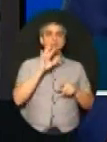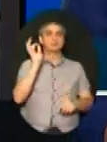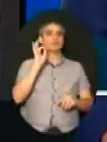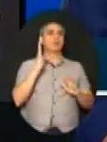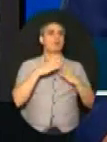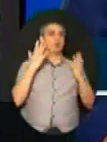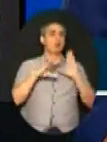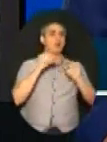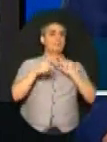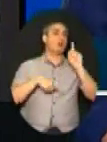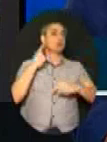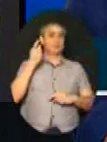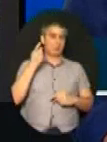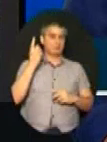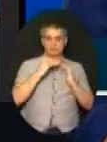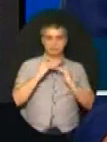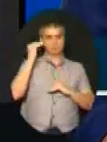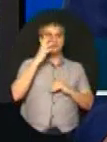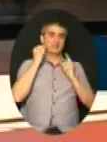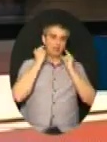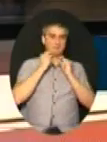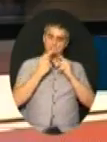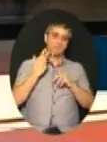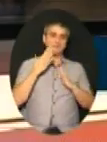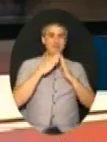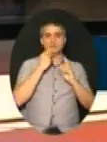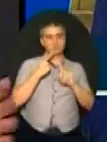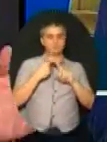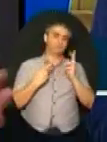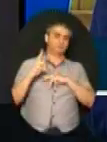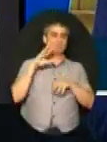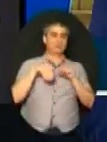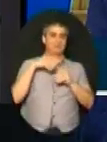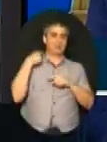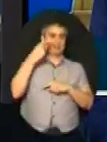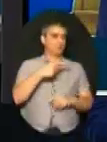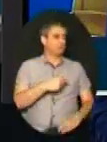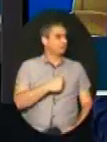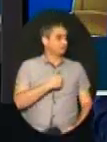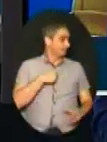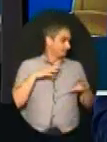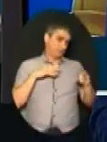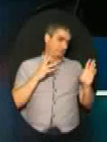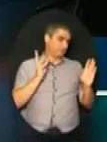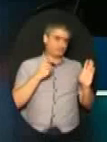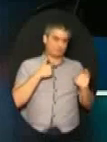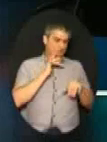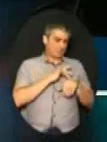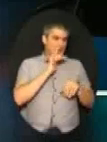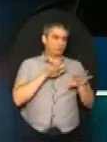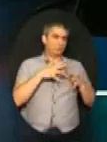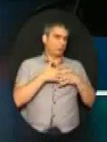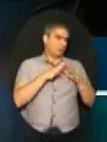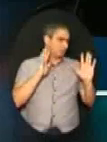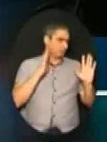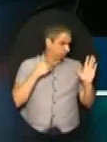רב מאוד שבבחירות הבאות... המנדטים יעלו כי הם יהיו עם ליברמן... הוא יכפיע, הבית היהודי יכפיל את עצמו בבחירות הבאות. אז יש פה הסכמה. אני, דרך אגב, לא אלרגי לממשלת אחדות.